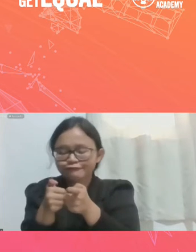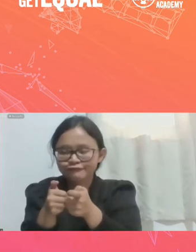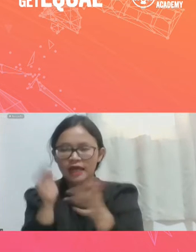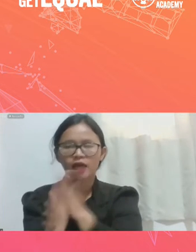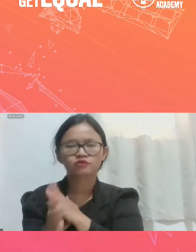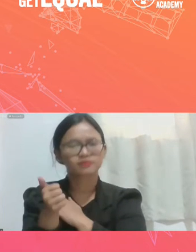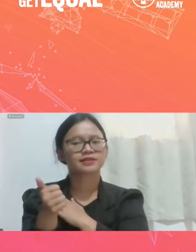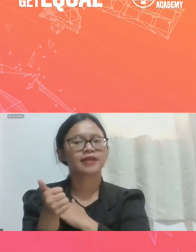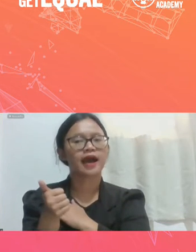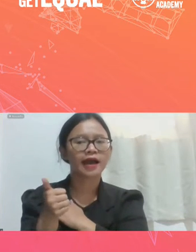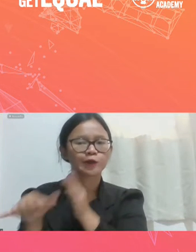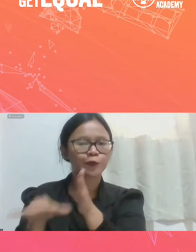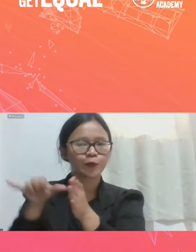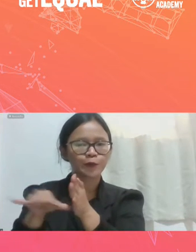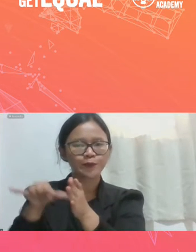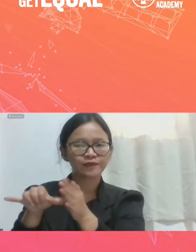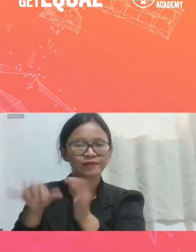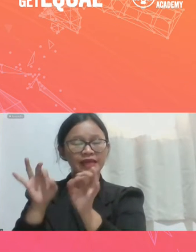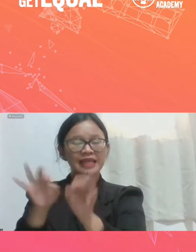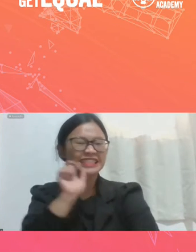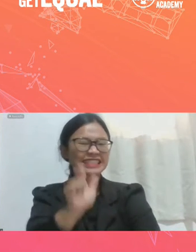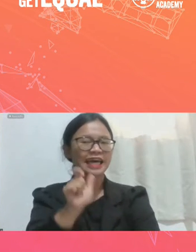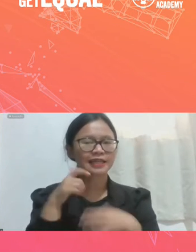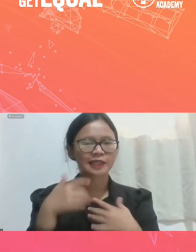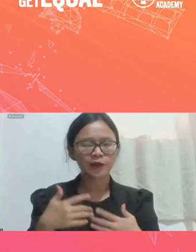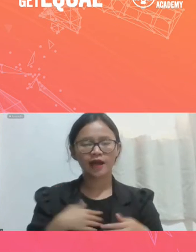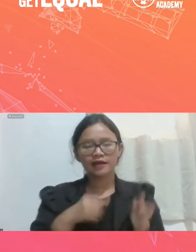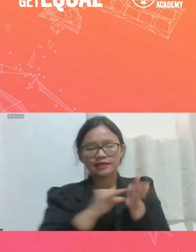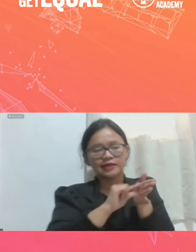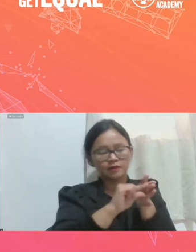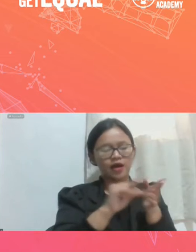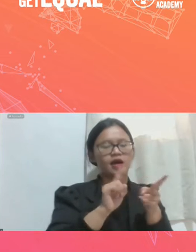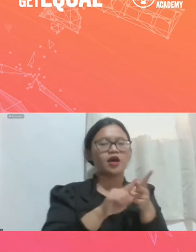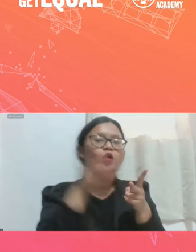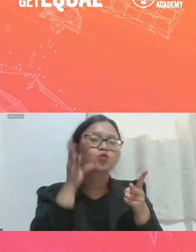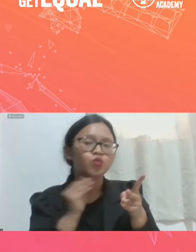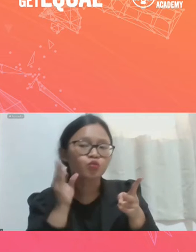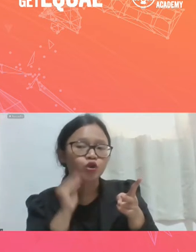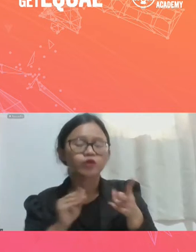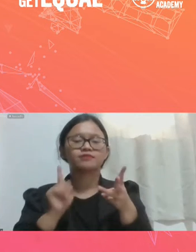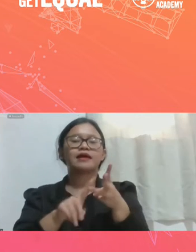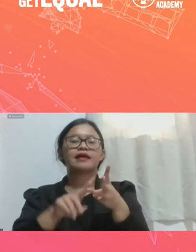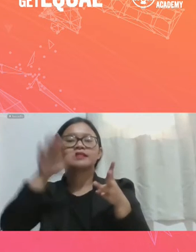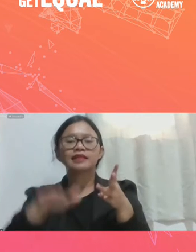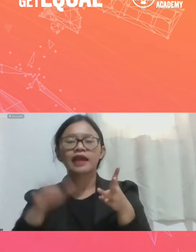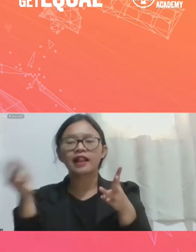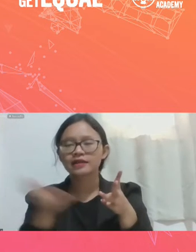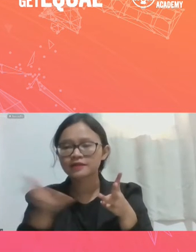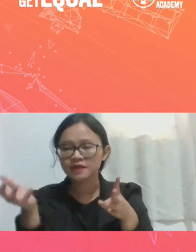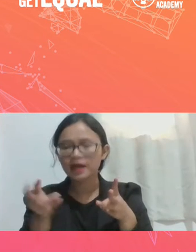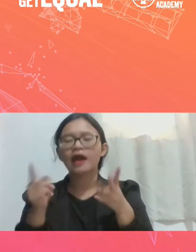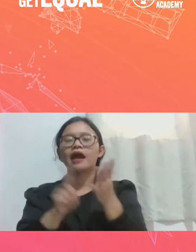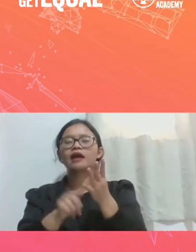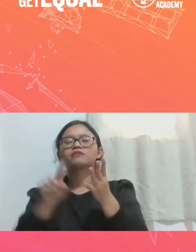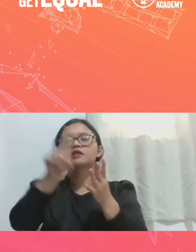Silakan teman-teman bertanya dengan format nama, usia, asal daerah, dan pertanyaan ditujukan kepada